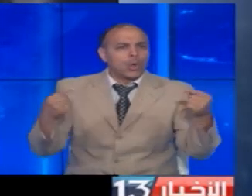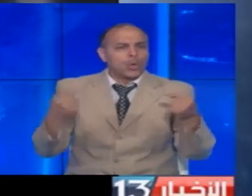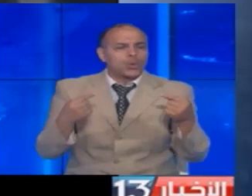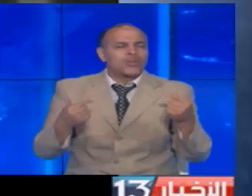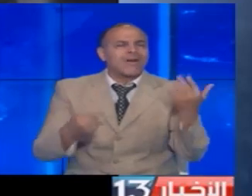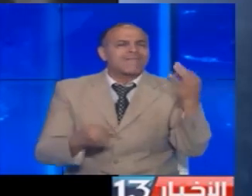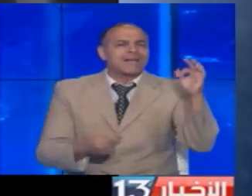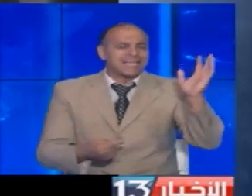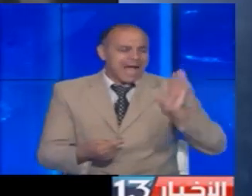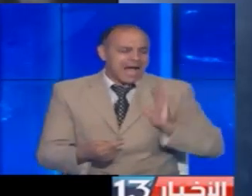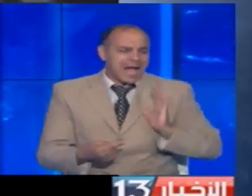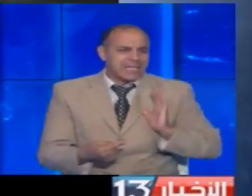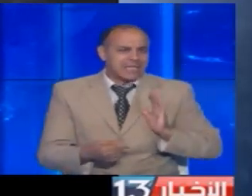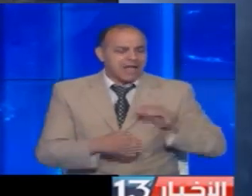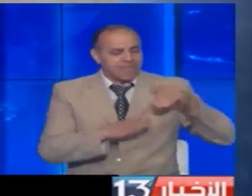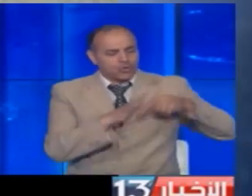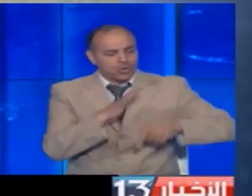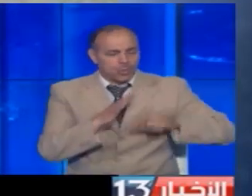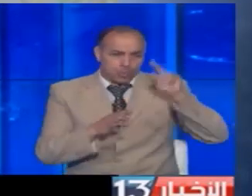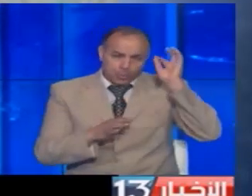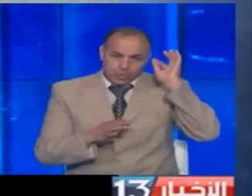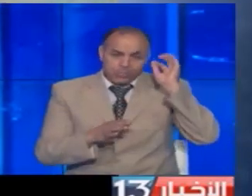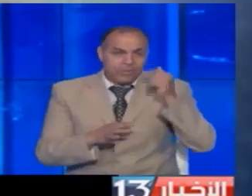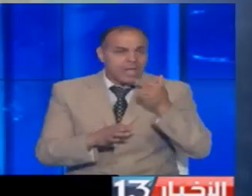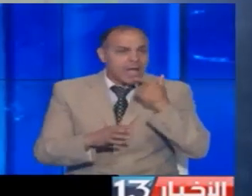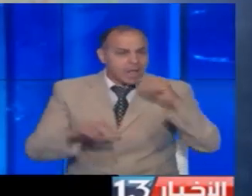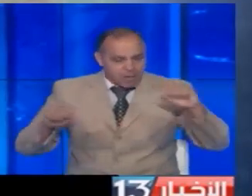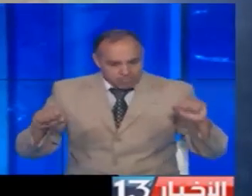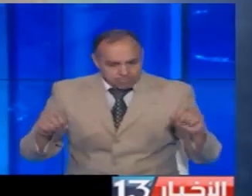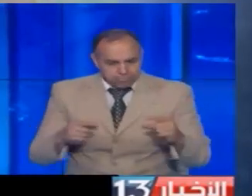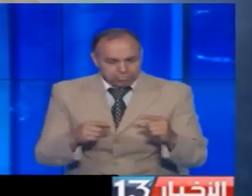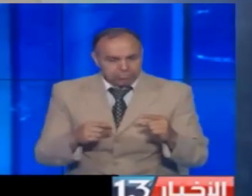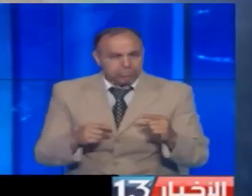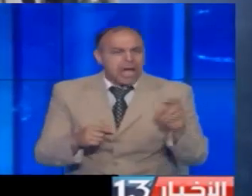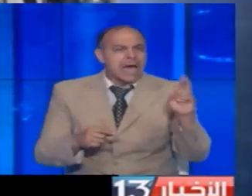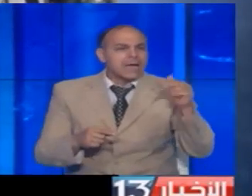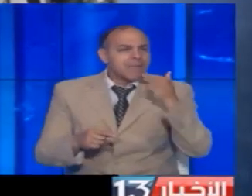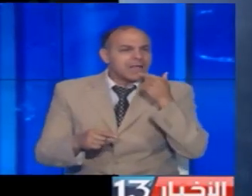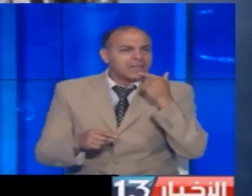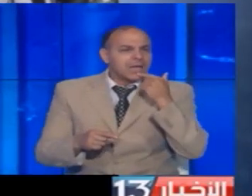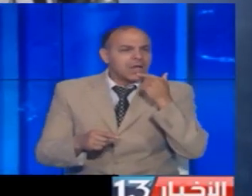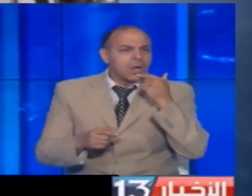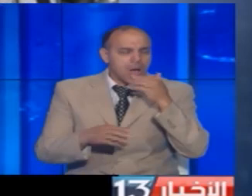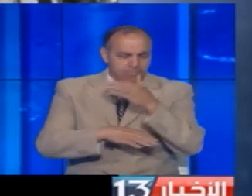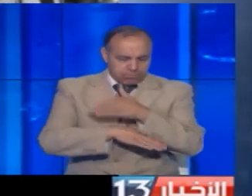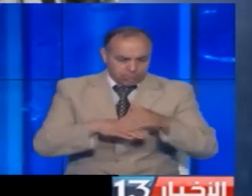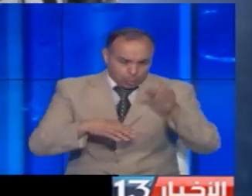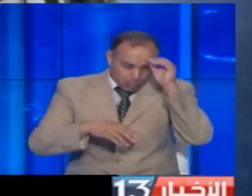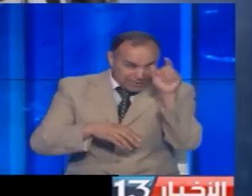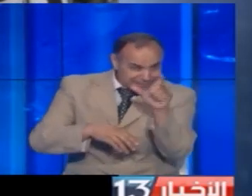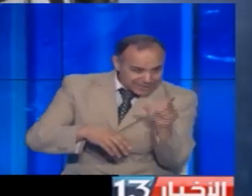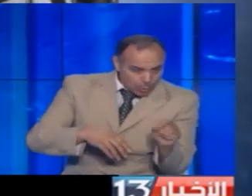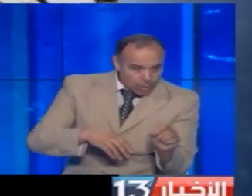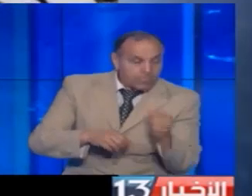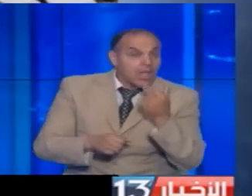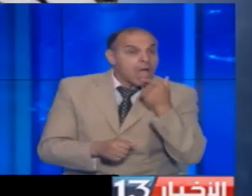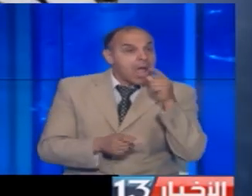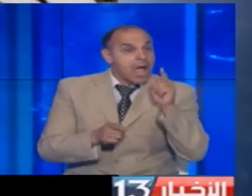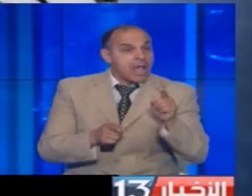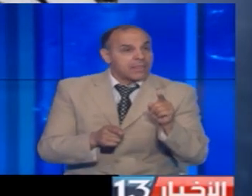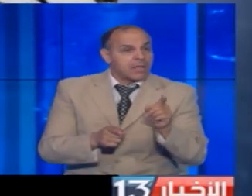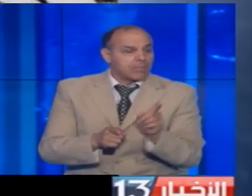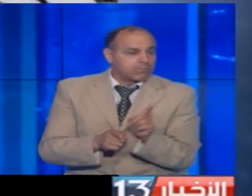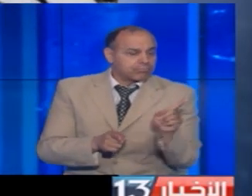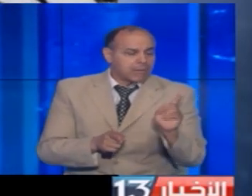القوات الفرنسية بجنوب البلاد، وكانت معركة رمادة معركة رسم الحدود التونسية. وهكذا ساهم